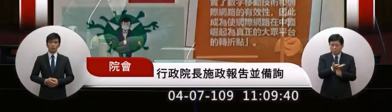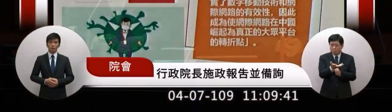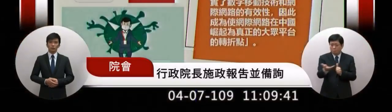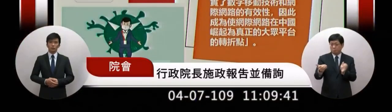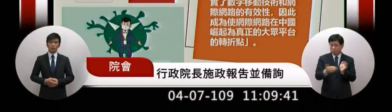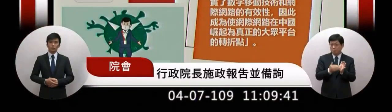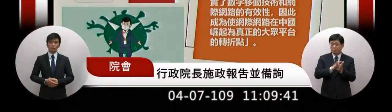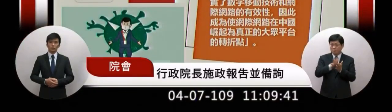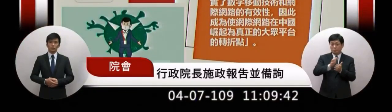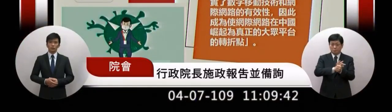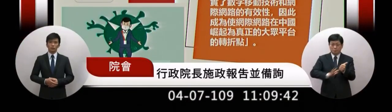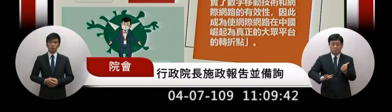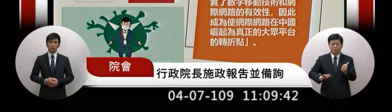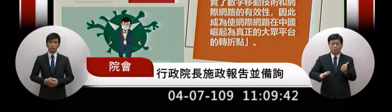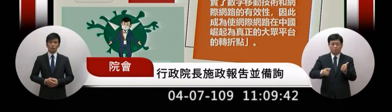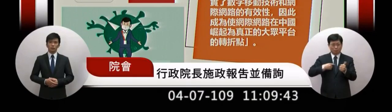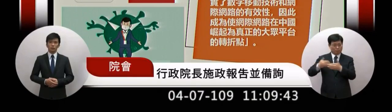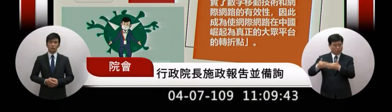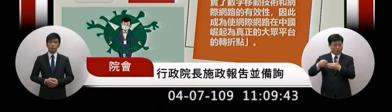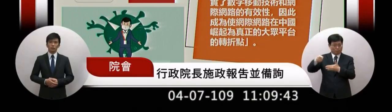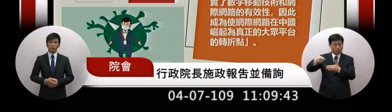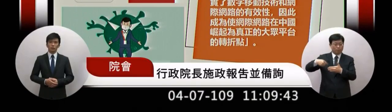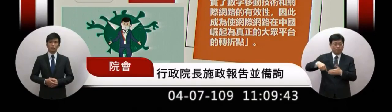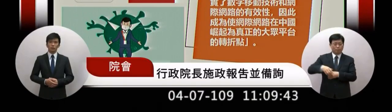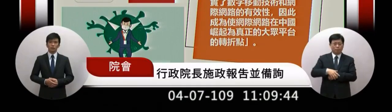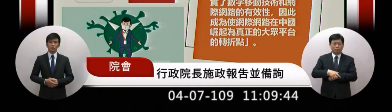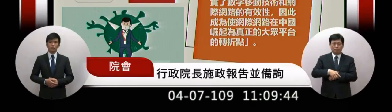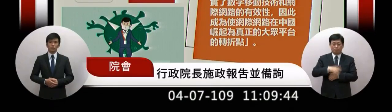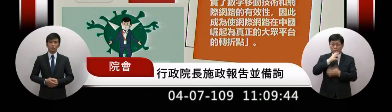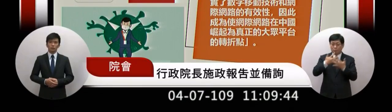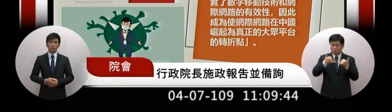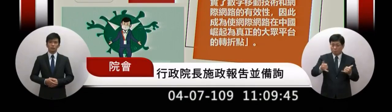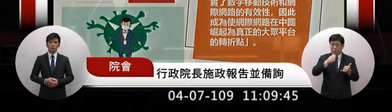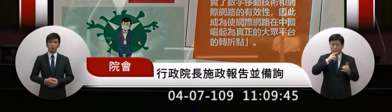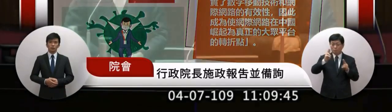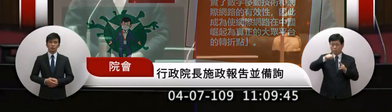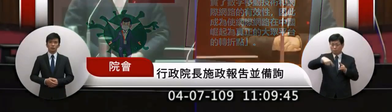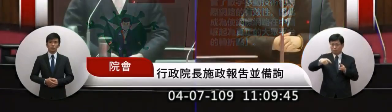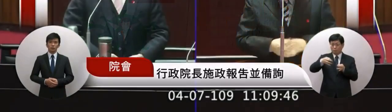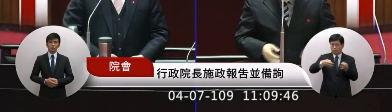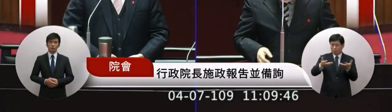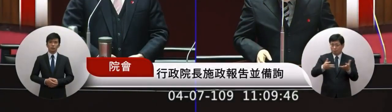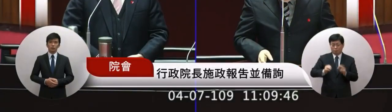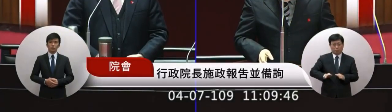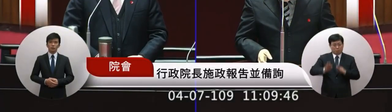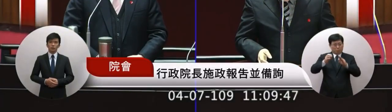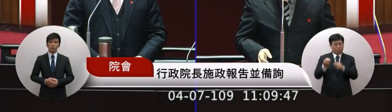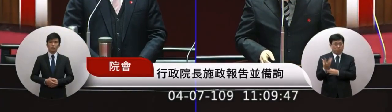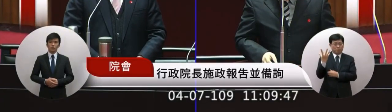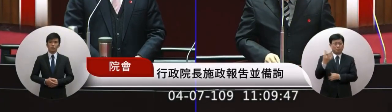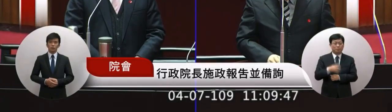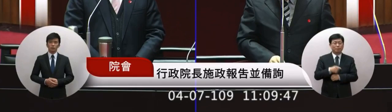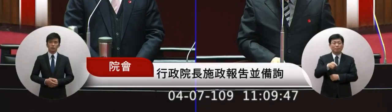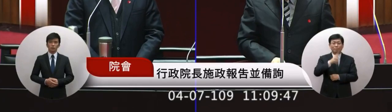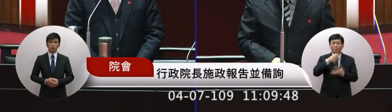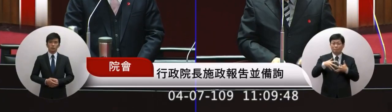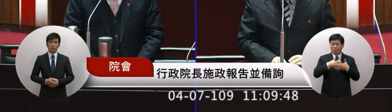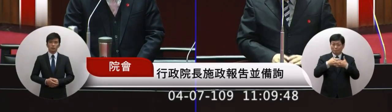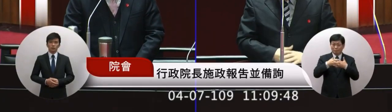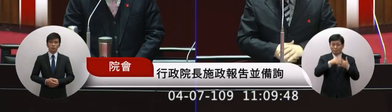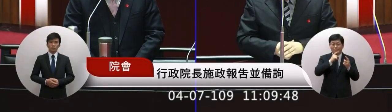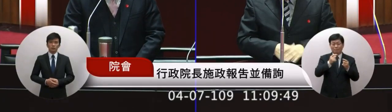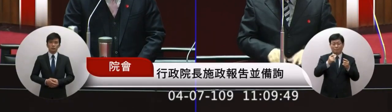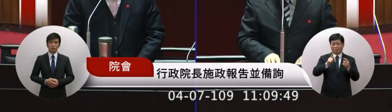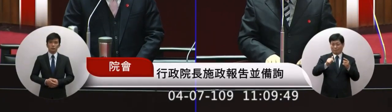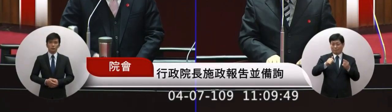其实它也带来了整个大陆，好，整个网络电商的一个崛起，好，那就是一个美国的一个学